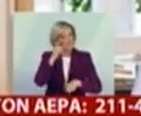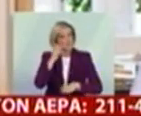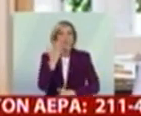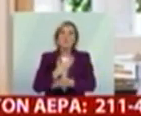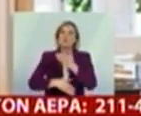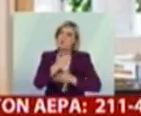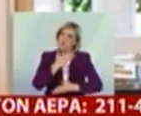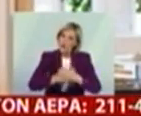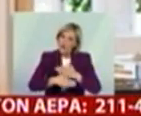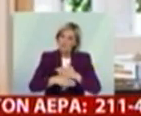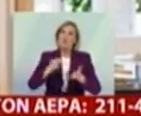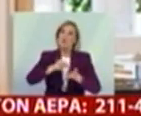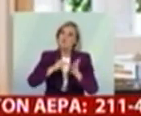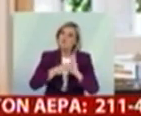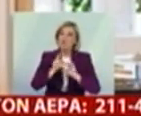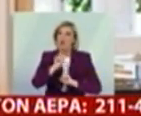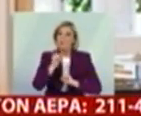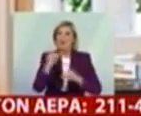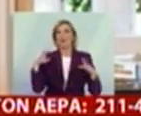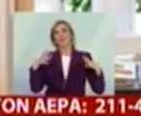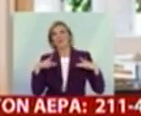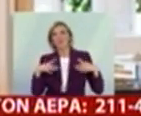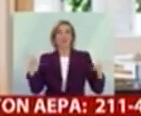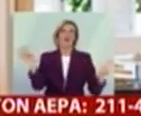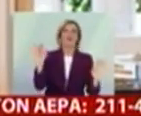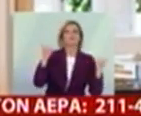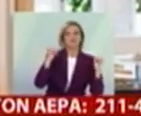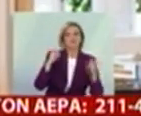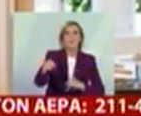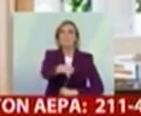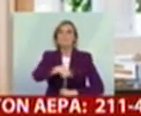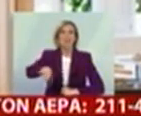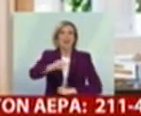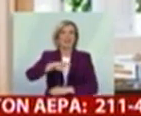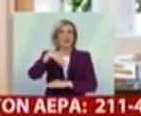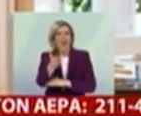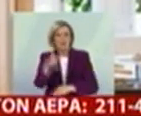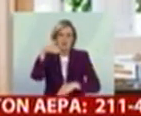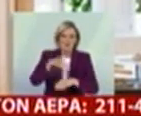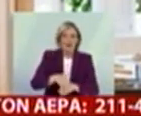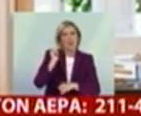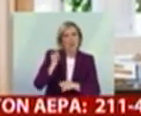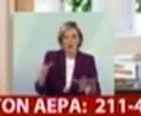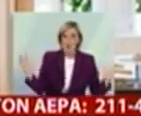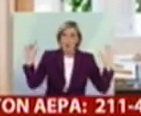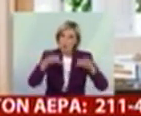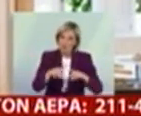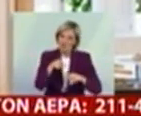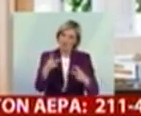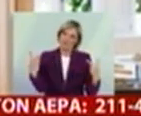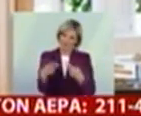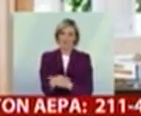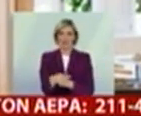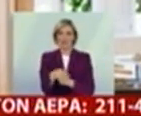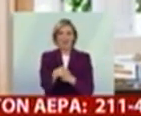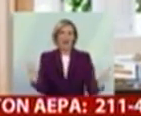ζουν. Πάμε. Και διπλώνουν. Έχουμε με τον την επόμενο κυρία Μαρία. Κυρία Μαρία, καλησπέρα σας. Τι ζητάτε σήμερα να ανακοινώσει ο Πρωθυπουργός? Καλησπέρα. Καλησπέρα